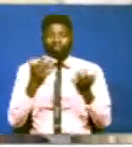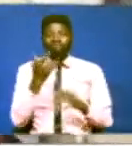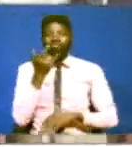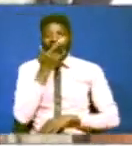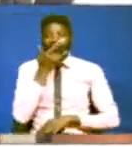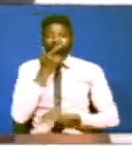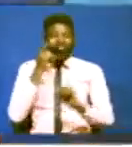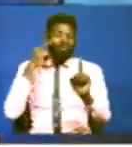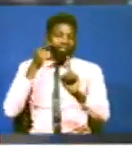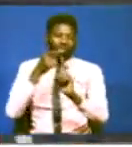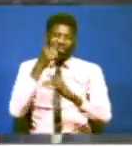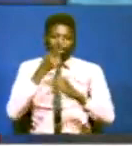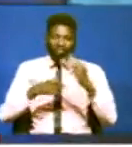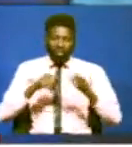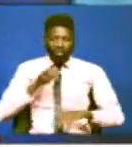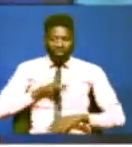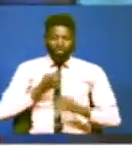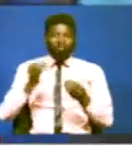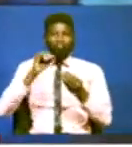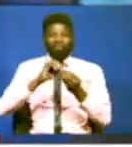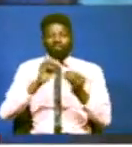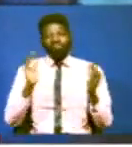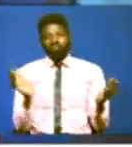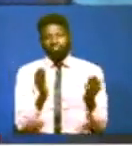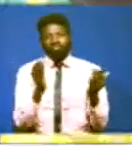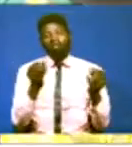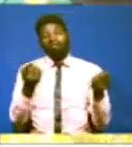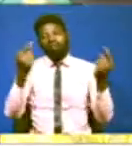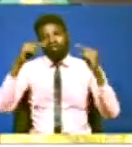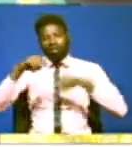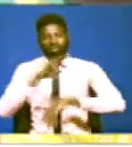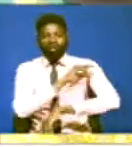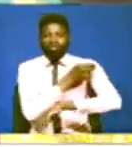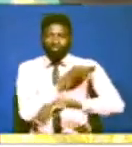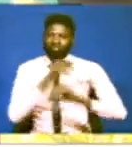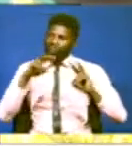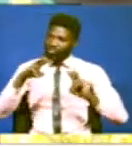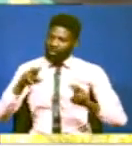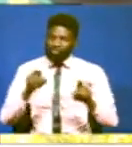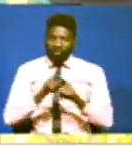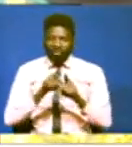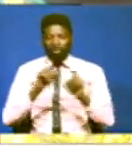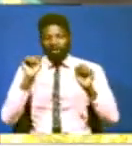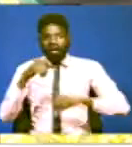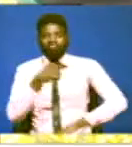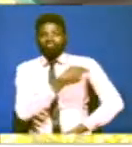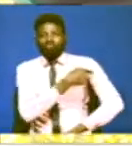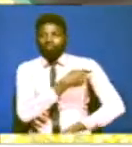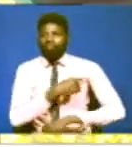wanawake zaidi kujitokeza kufanyiwa uchunguzi na kupewa tiba. The idea is to get cervical